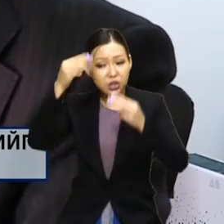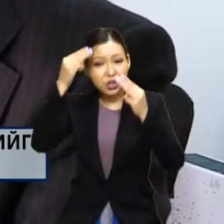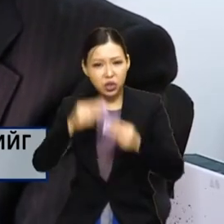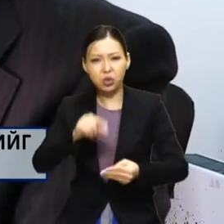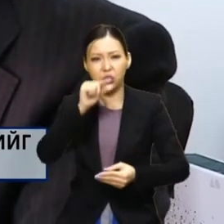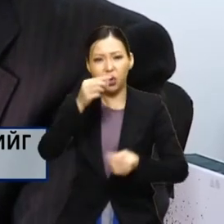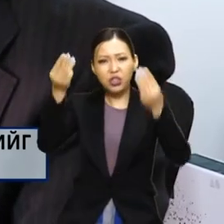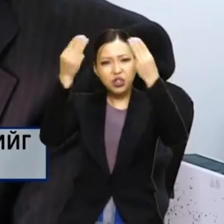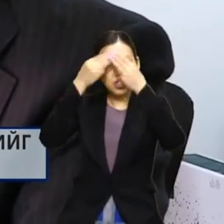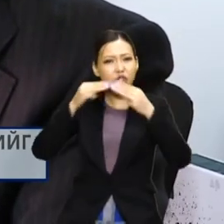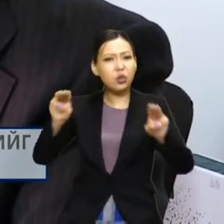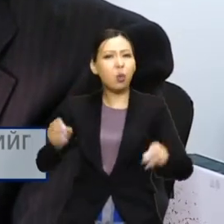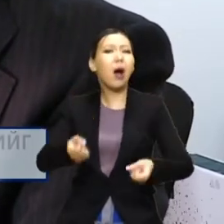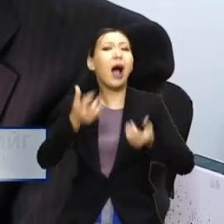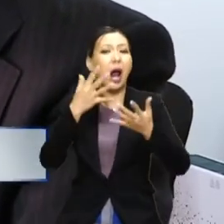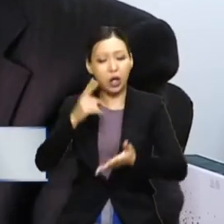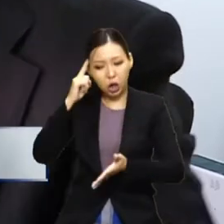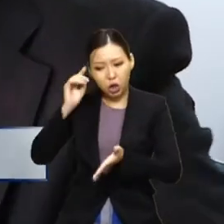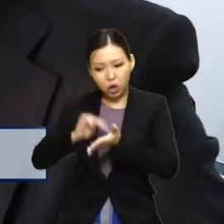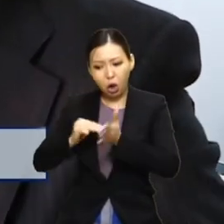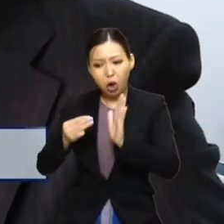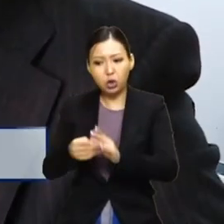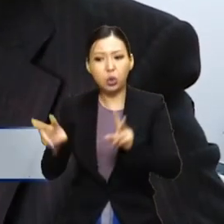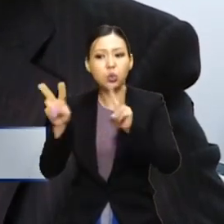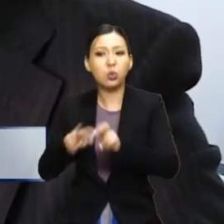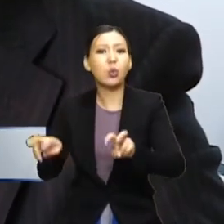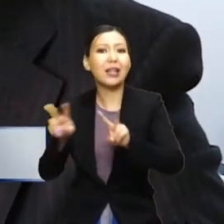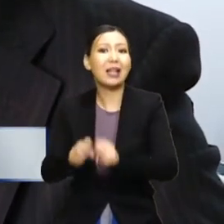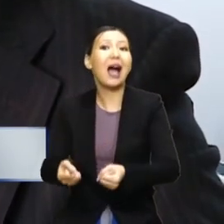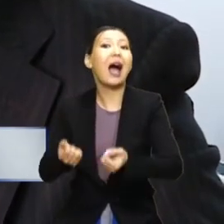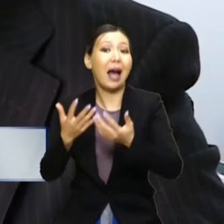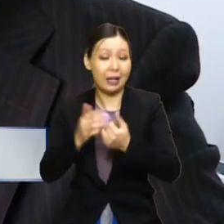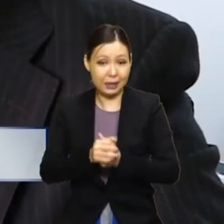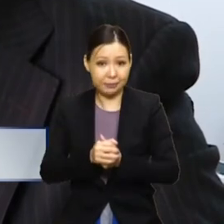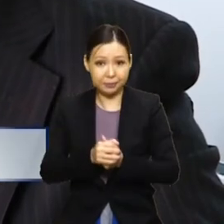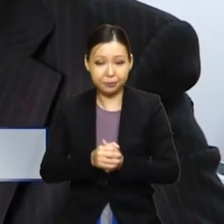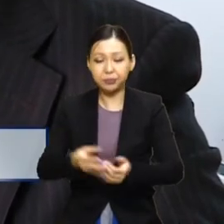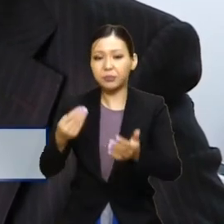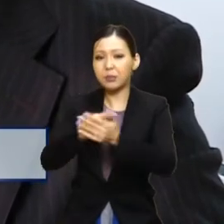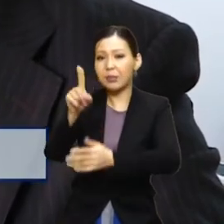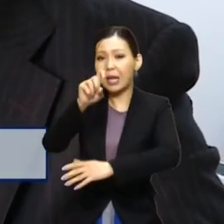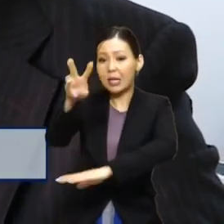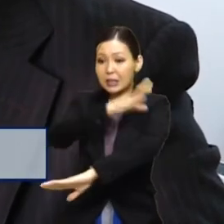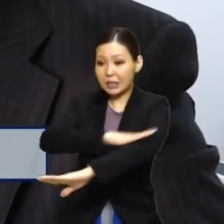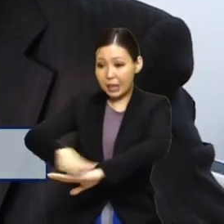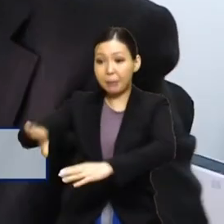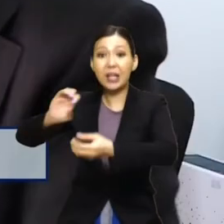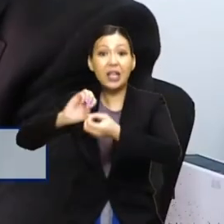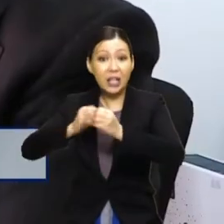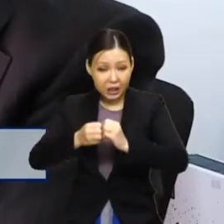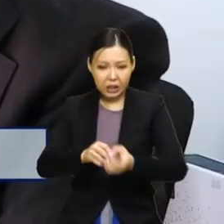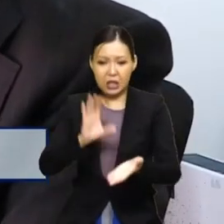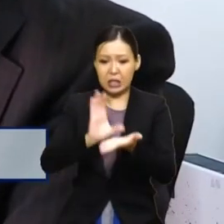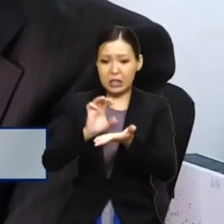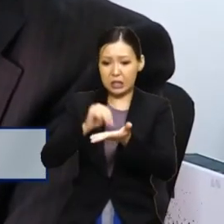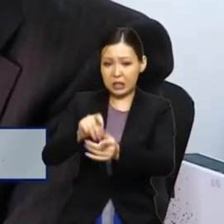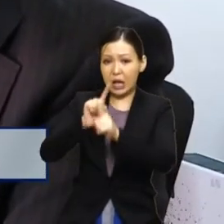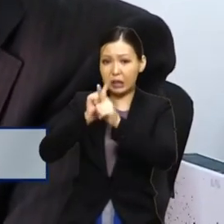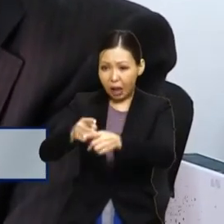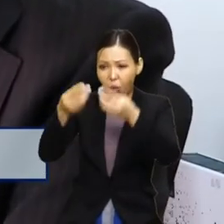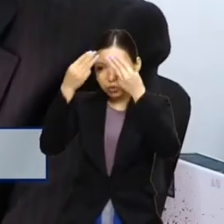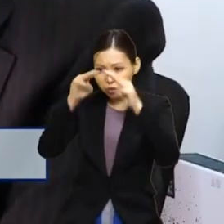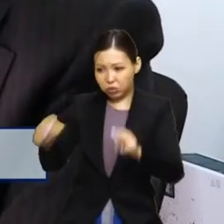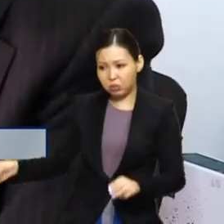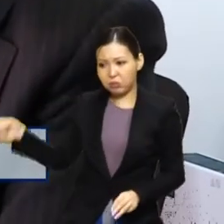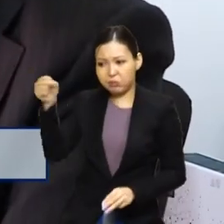шинжлэх ухаан чараан тийм тооцоол судалгаатай байя. Зам тавьсан ч одоо стандартын дагуу шинжлэх ухаан чараан дий гүүр барьсан ч одоо шинжлэх ухаан